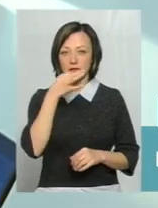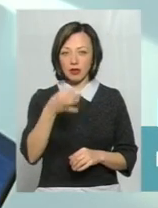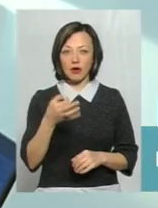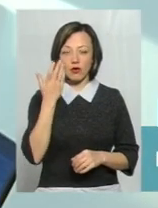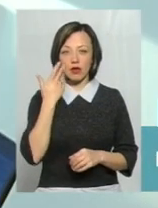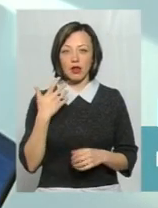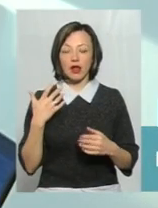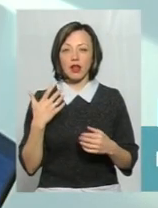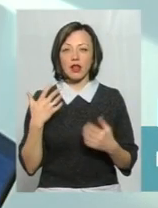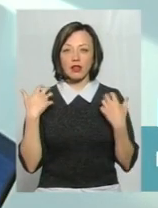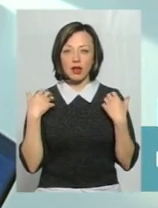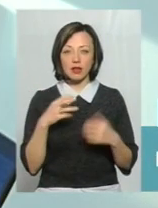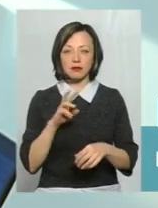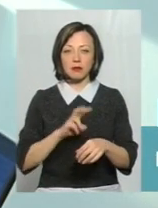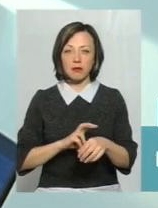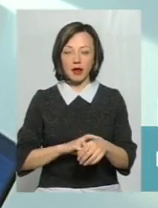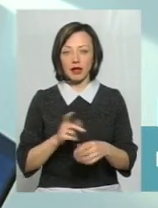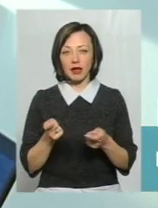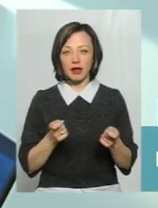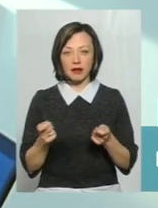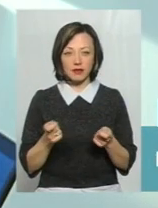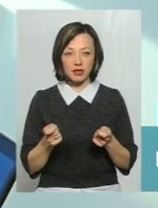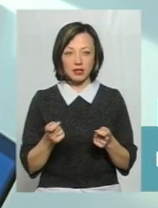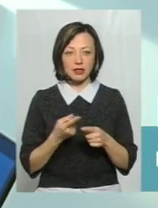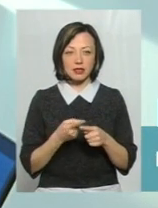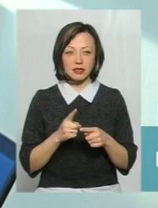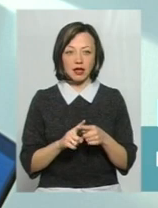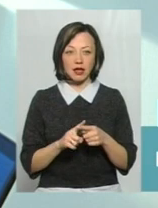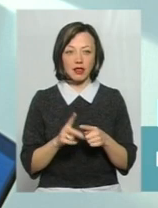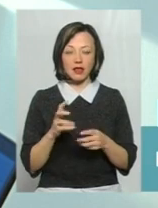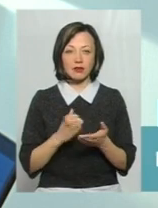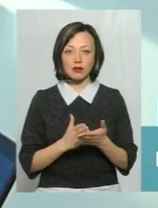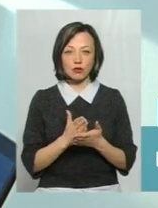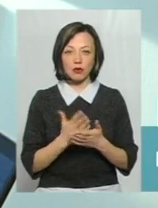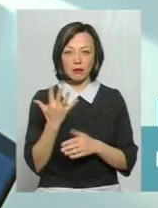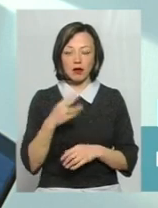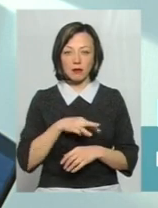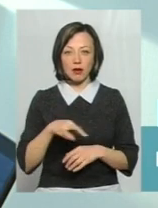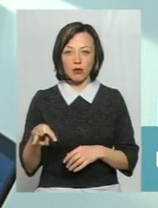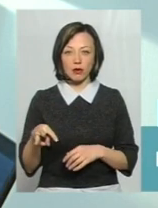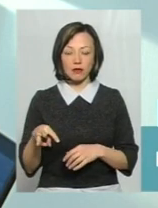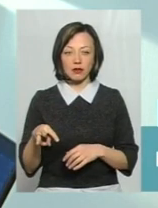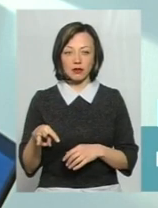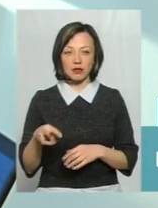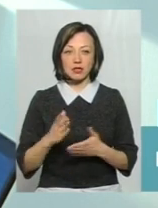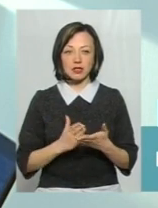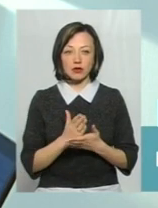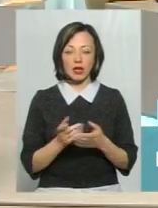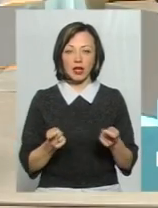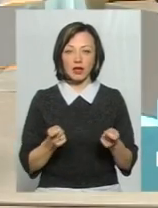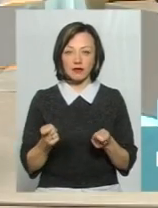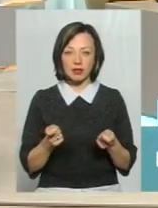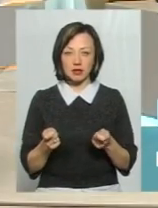начмет або керівник, який скажімо так, це не заслуга те, що виділили 5 мільйонів, заслуга